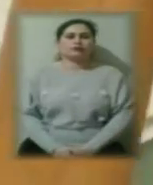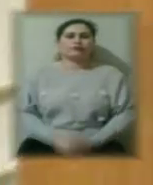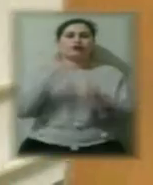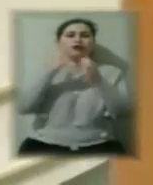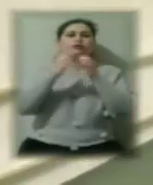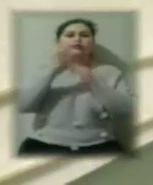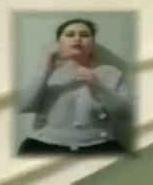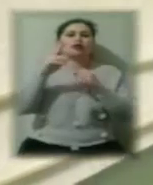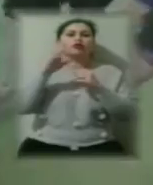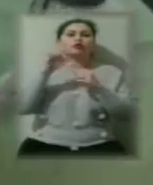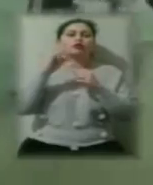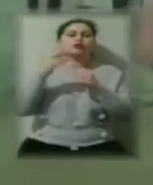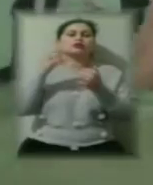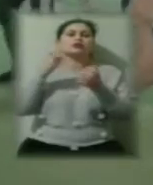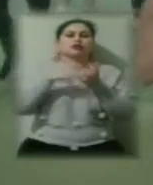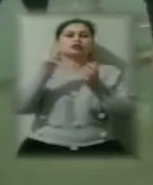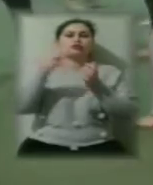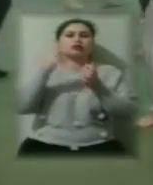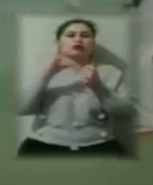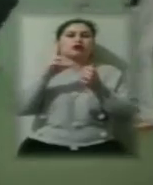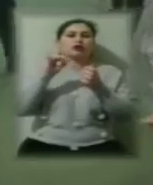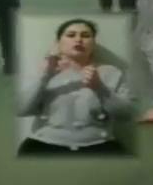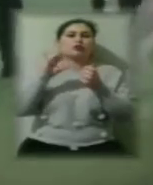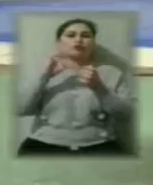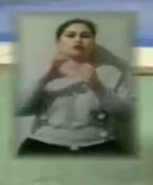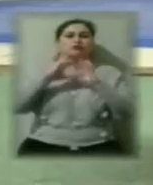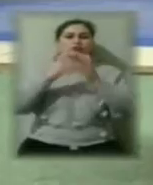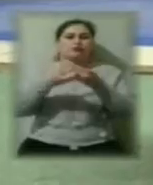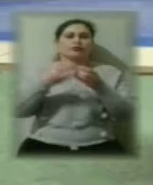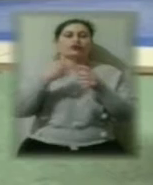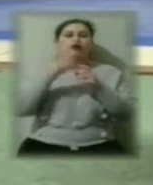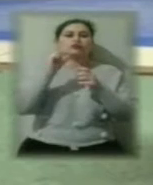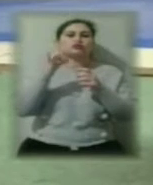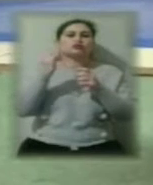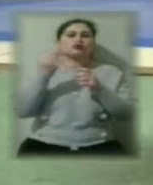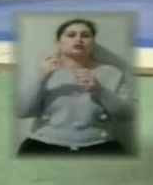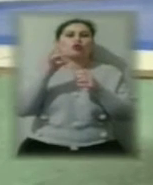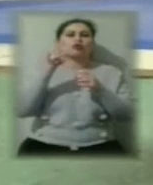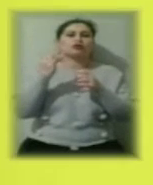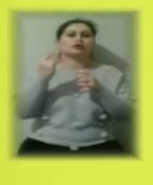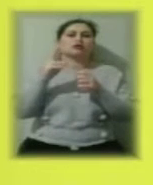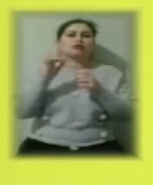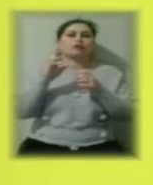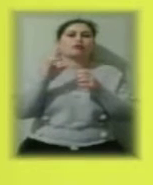став чемпіоном світу з кікбоксингу за версією Всесвітньої асоціації організацій кікбоксингу.